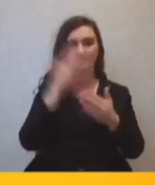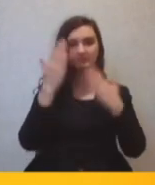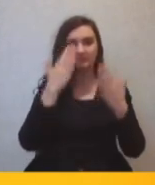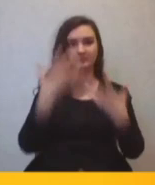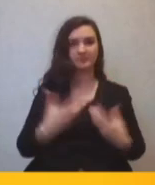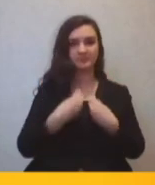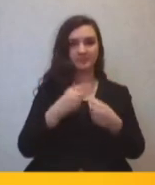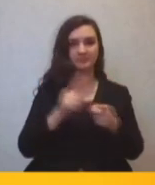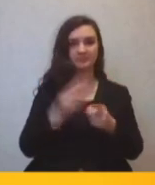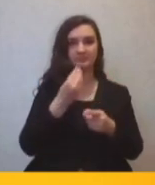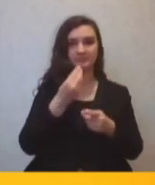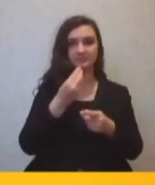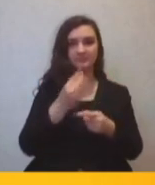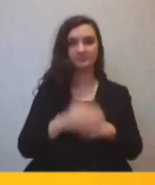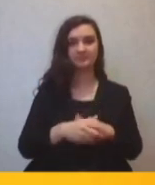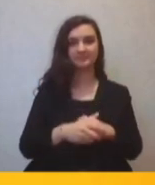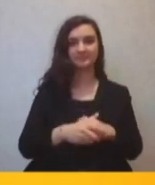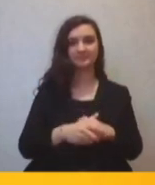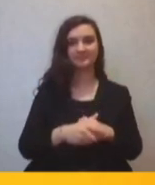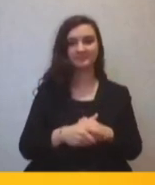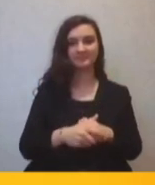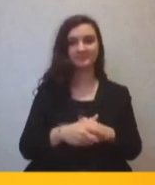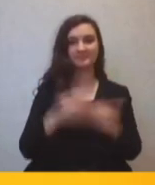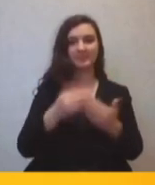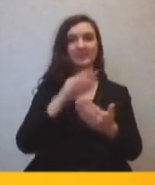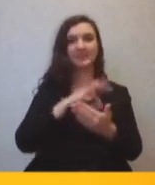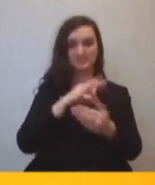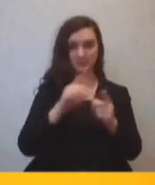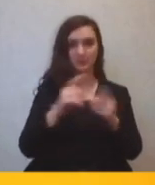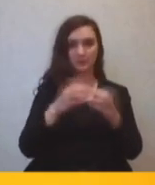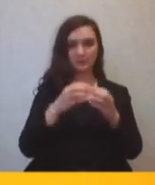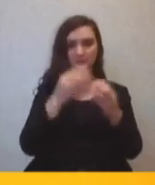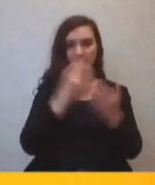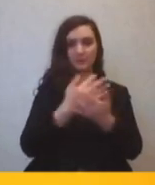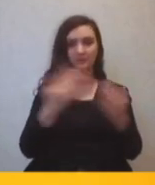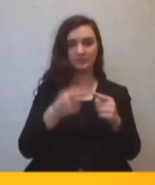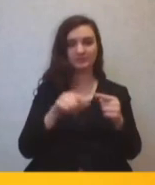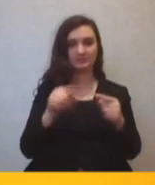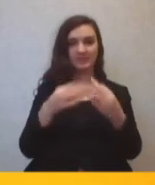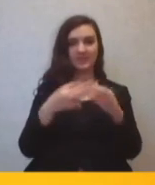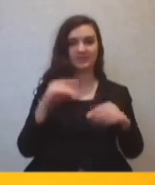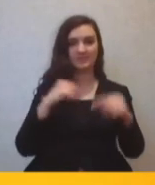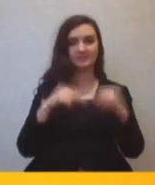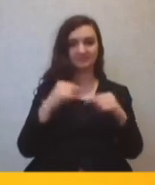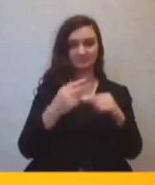რელაქსანტს, მაგალითად სუსნაობენ, მაგალითად იყენებენ ისეთი ჯგუფის პროდუქტებს, რომელიც გაათავისუფლებს, დიახ. და სწორედ